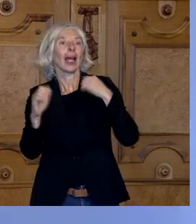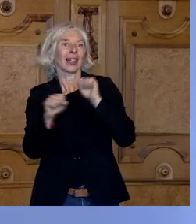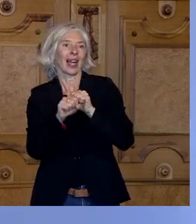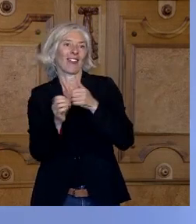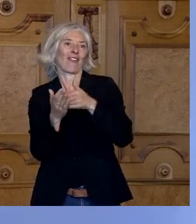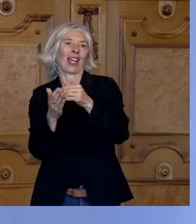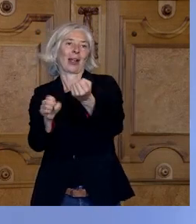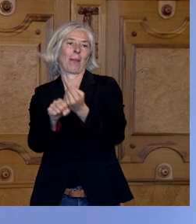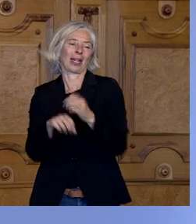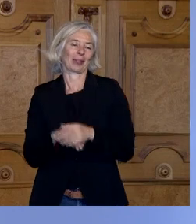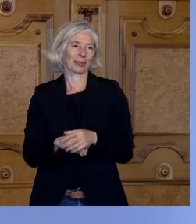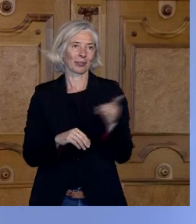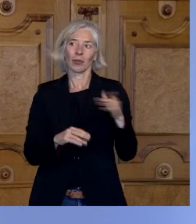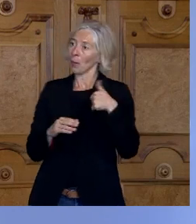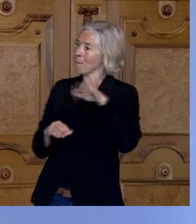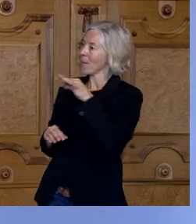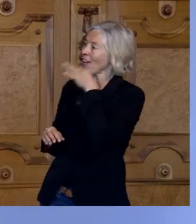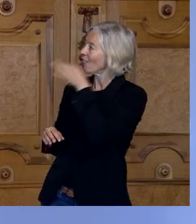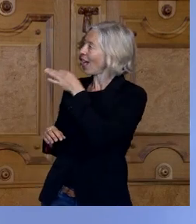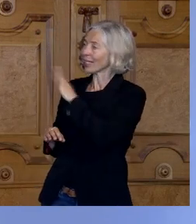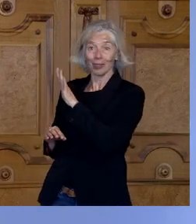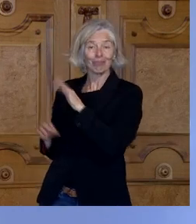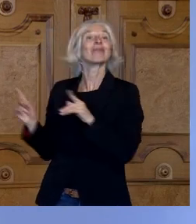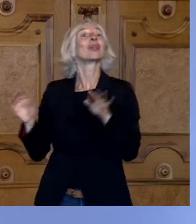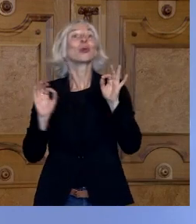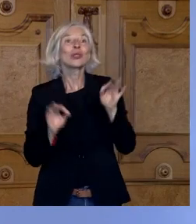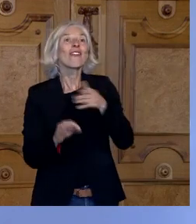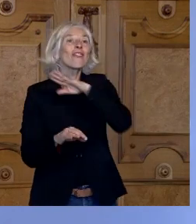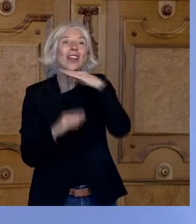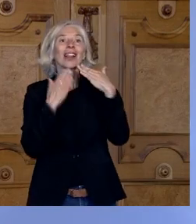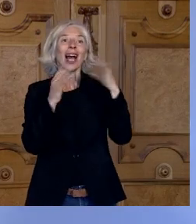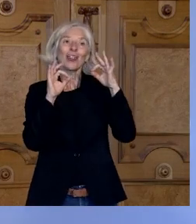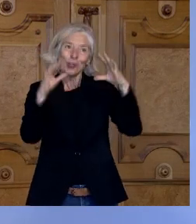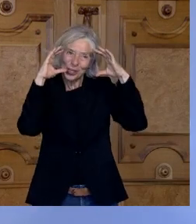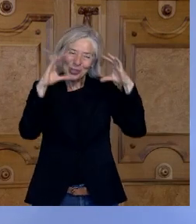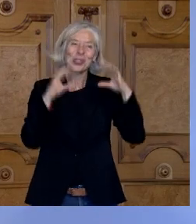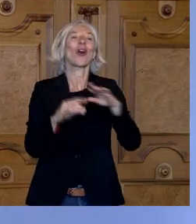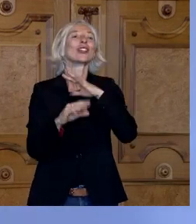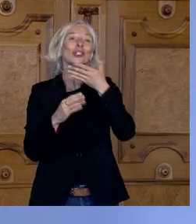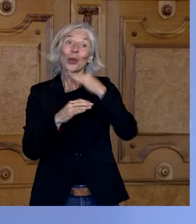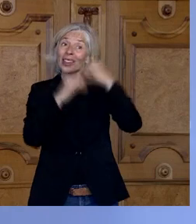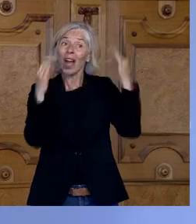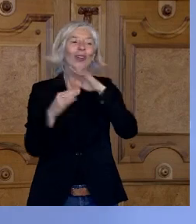Keine weiteren Fragen. Vielen Dank fürs Zuschauen, einen schönen Resttag und herzlichen Dank an Frau Schuller.